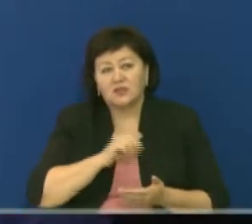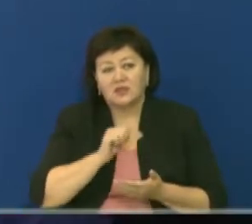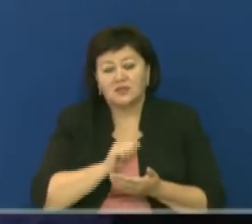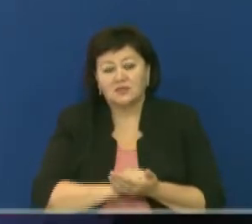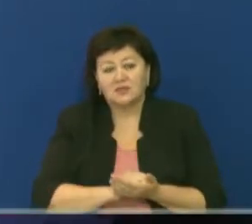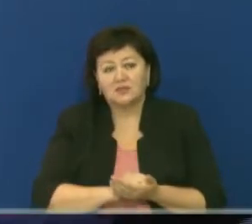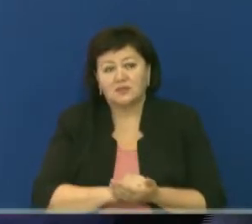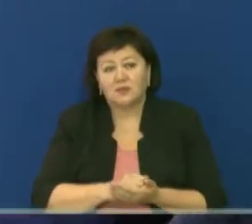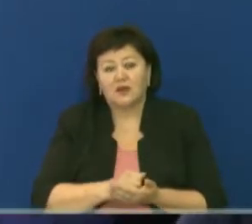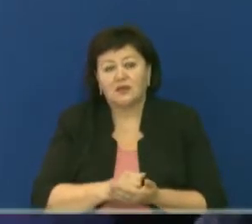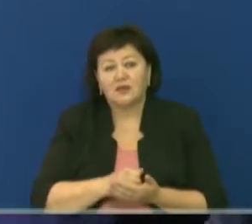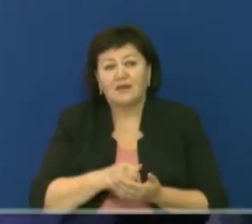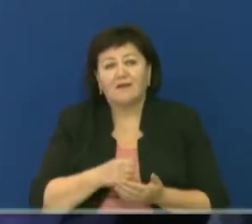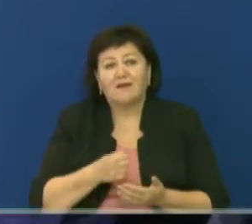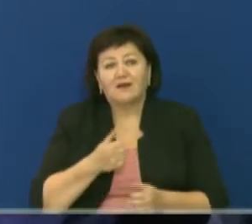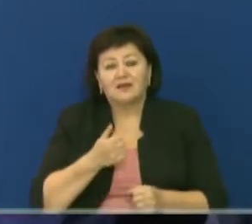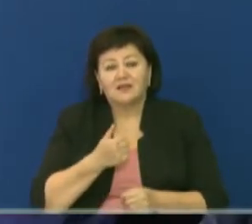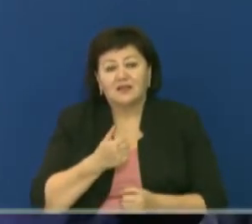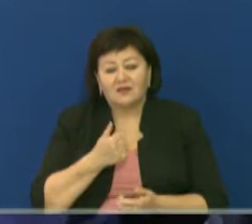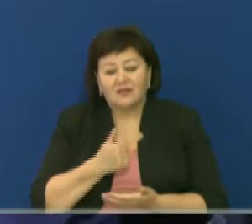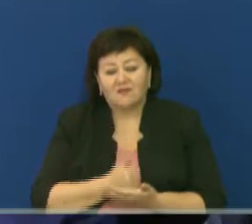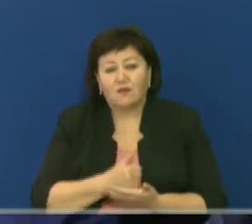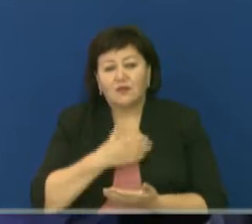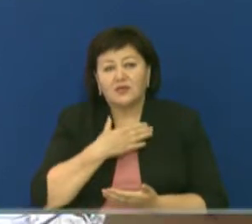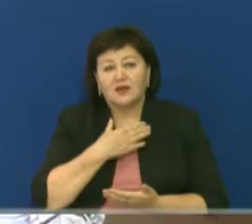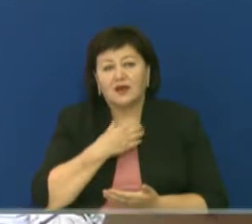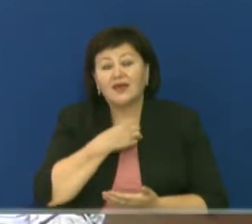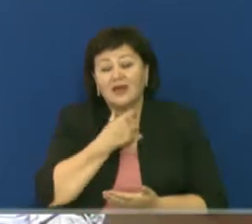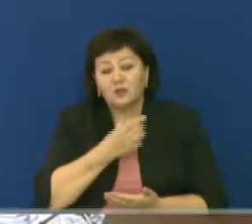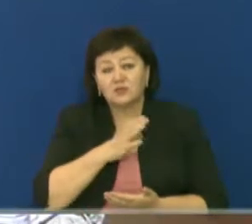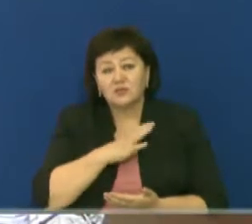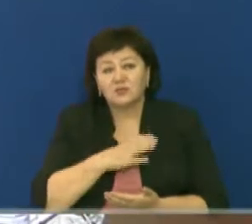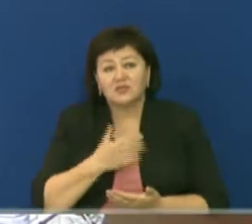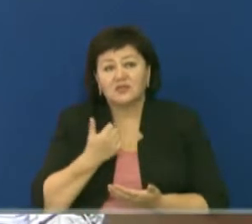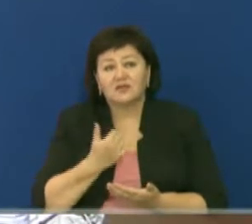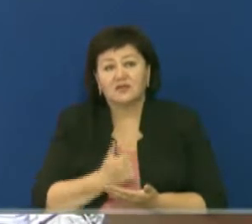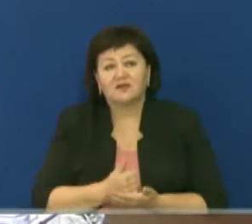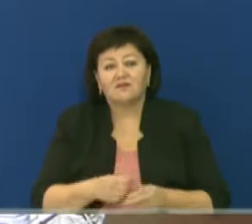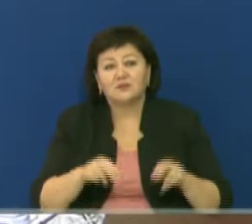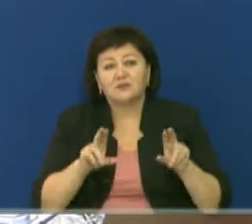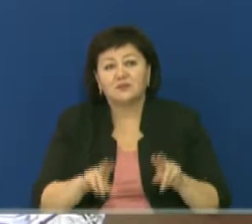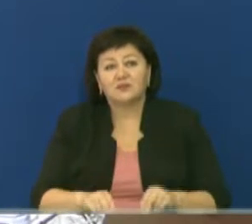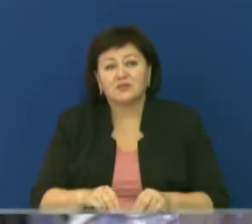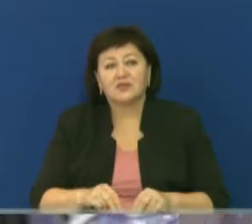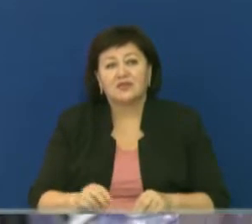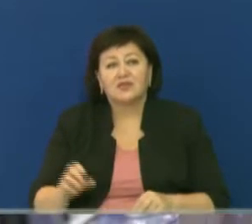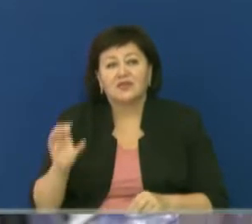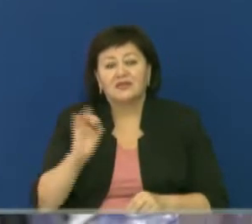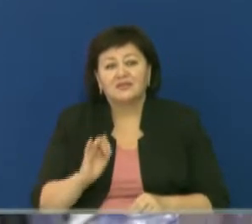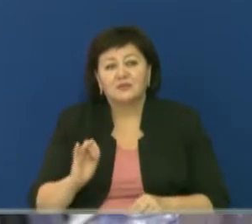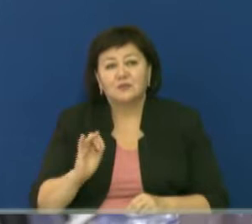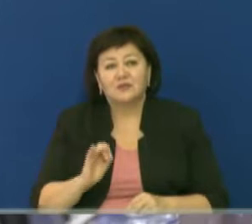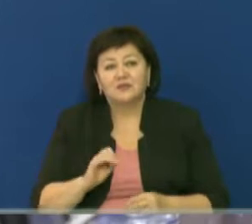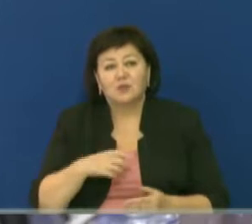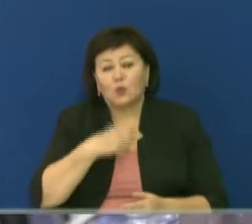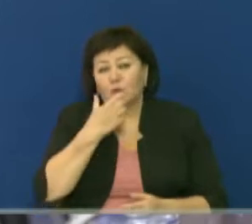города Аягос, Уланского и Аягусского районов. Был начальником управления, главным экспертом в Министерстве культуры и информации Республики